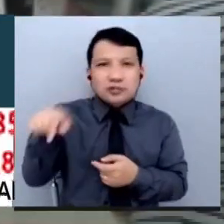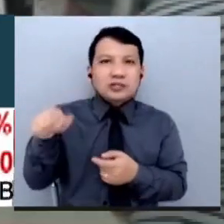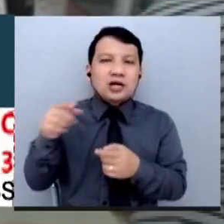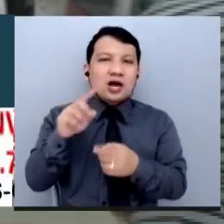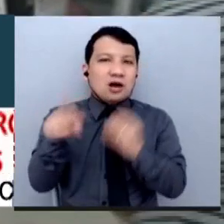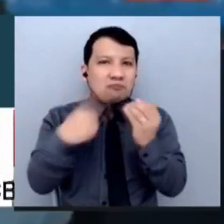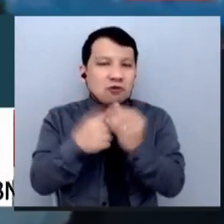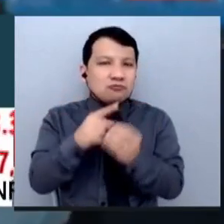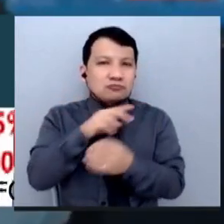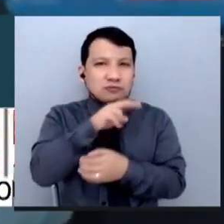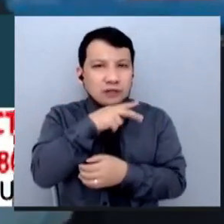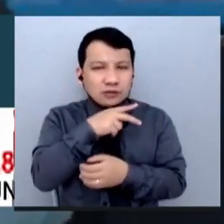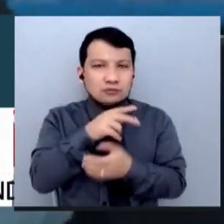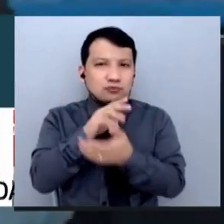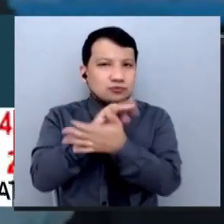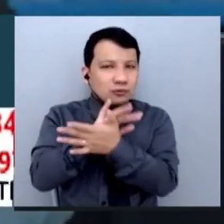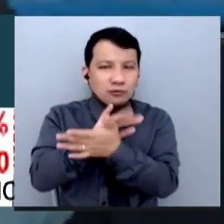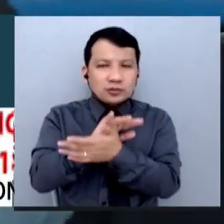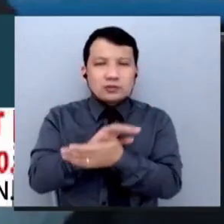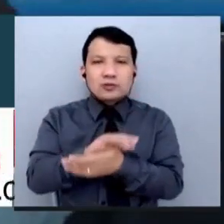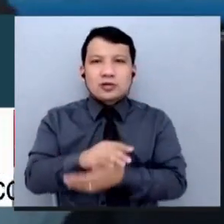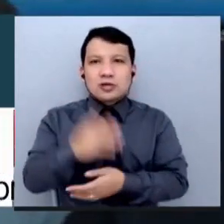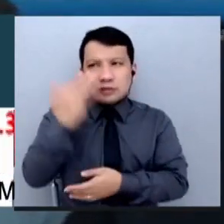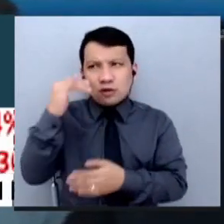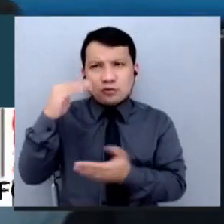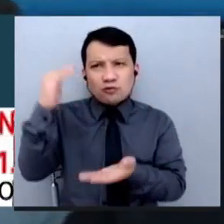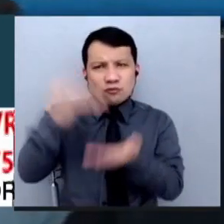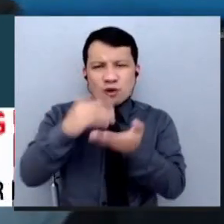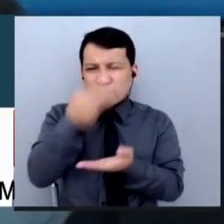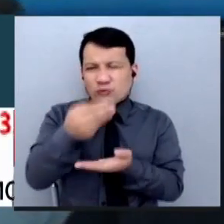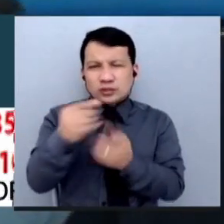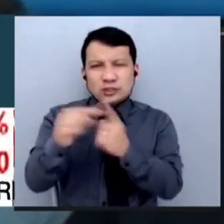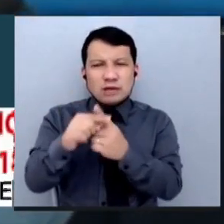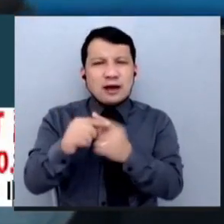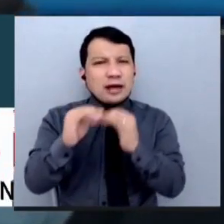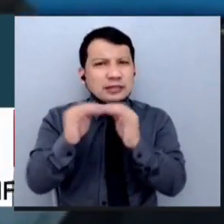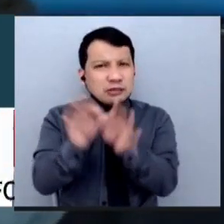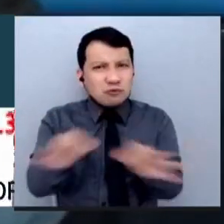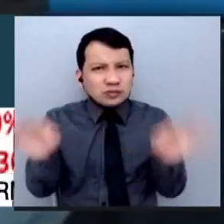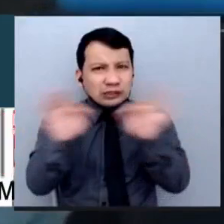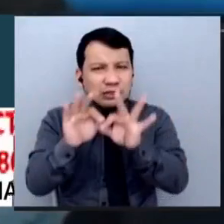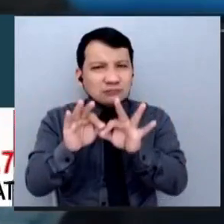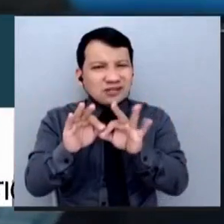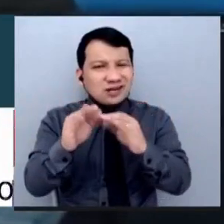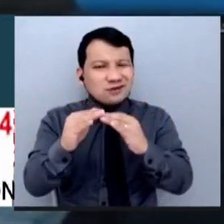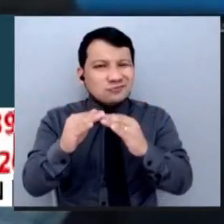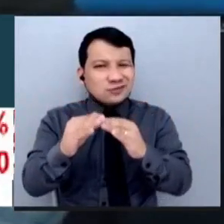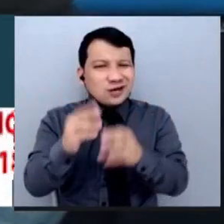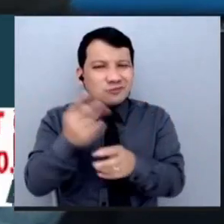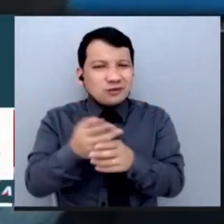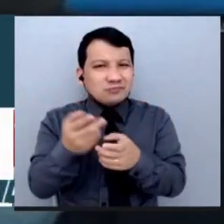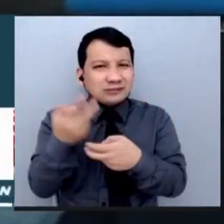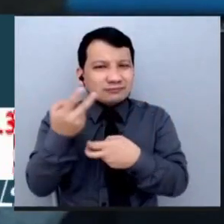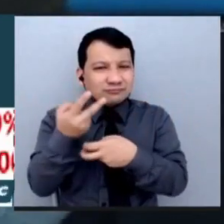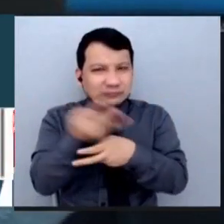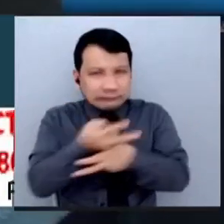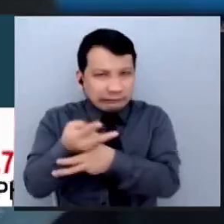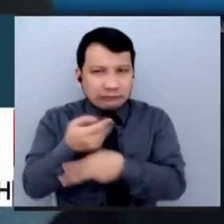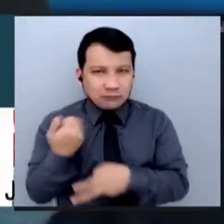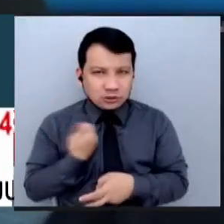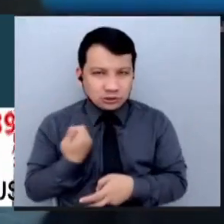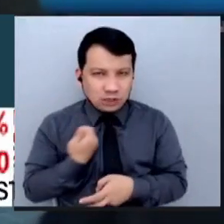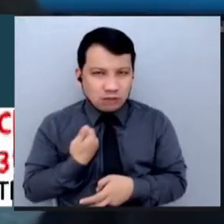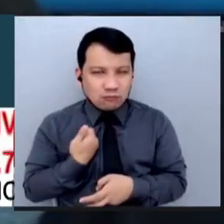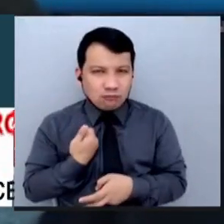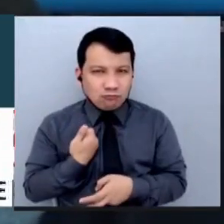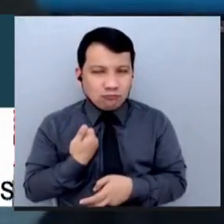Bumaba na yung cases. So we have to sustain na hindi tayo magpabaya na tumaas ulit yung kaso. So